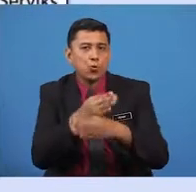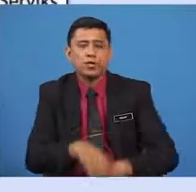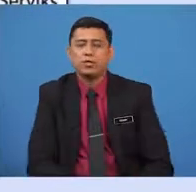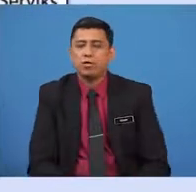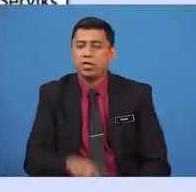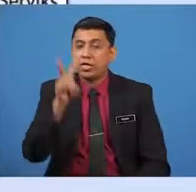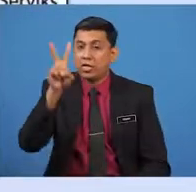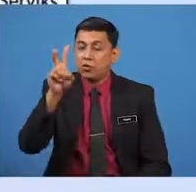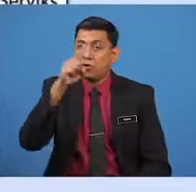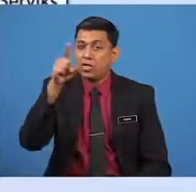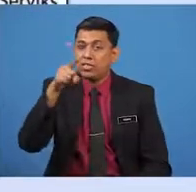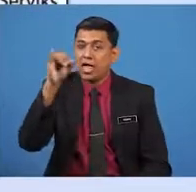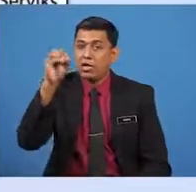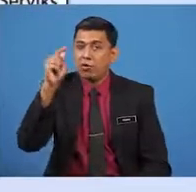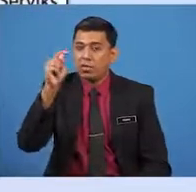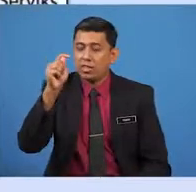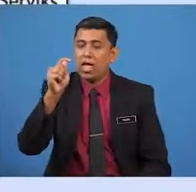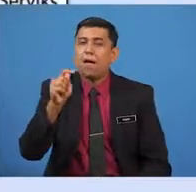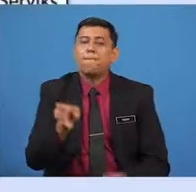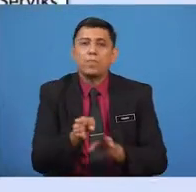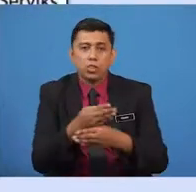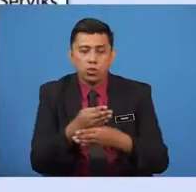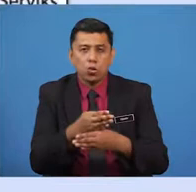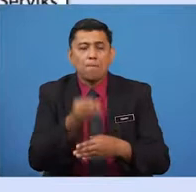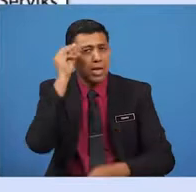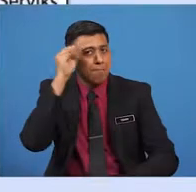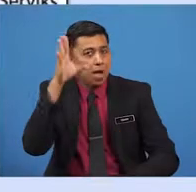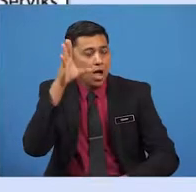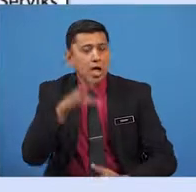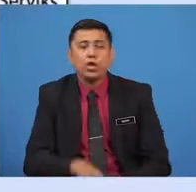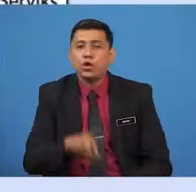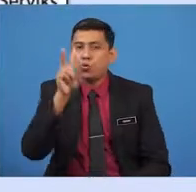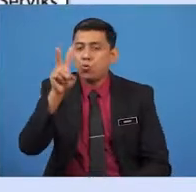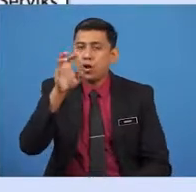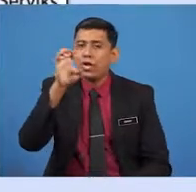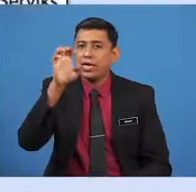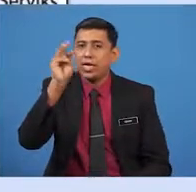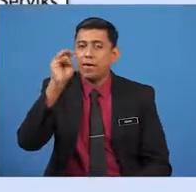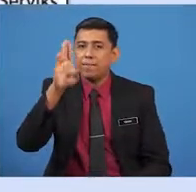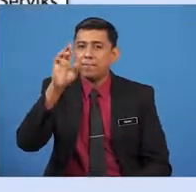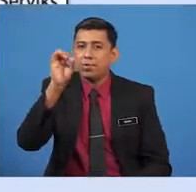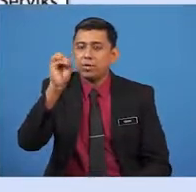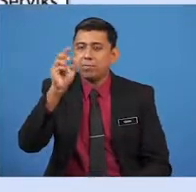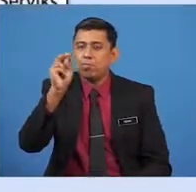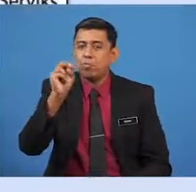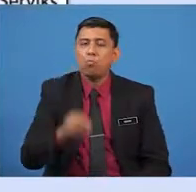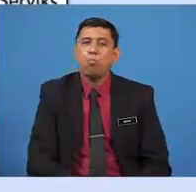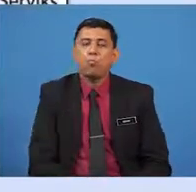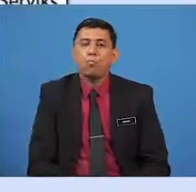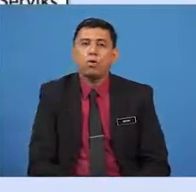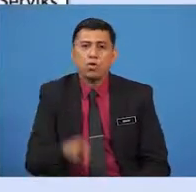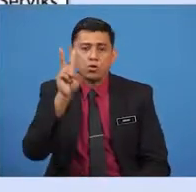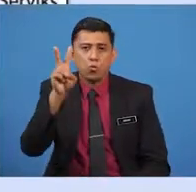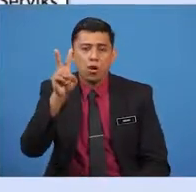dibentuk. Dua zigot ini akan berkembang menjadi dua embrio dan